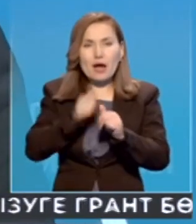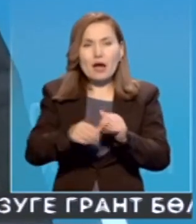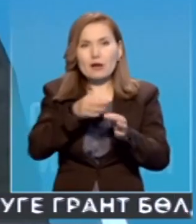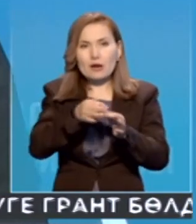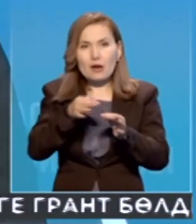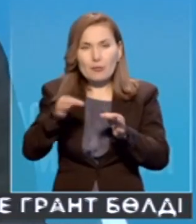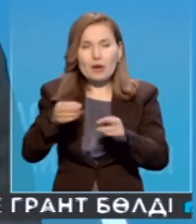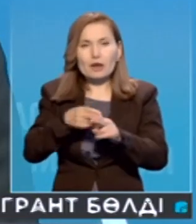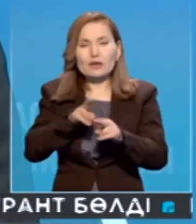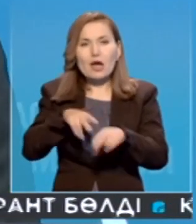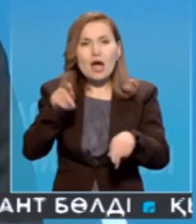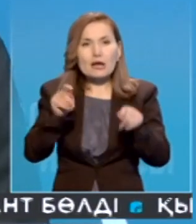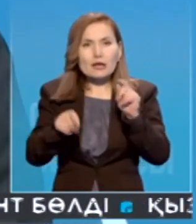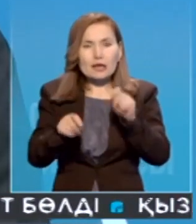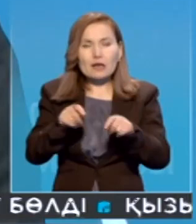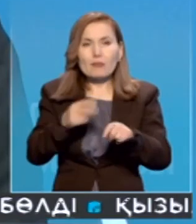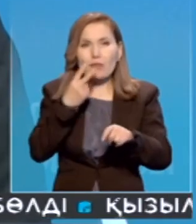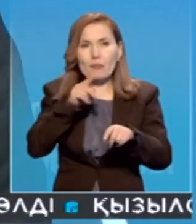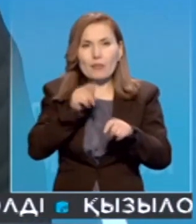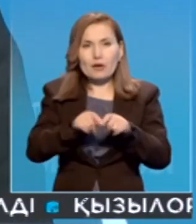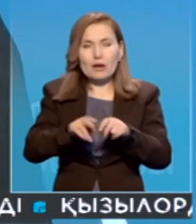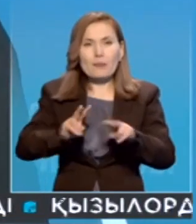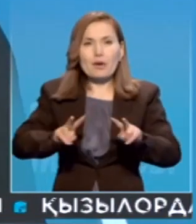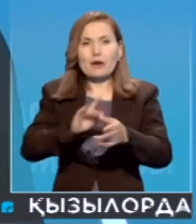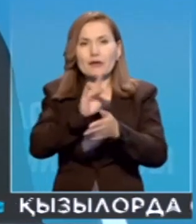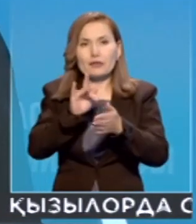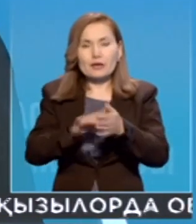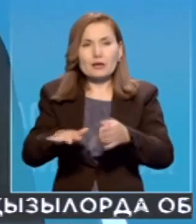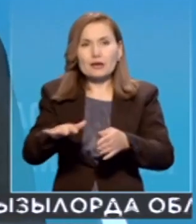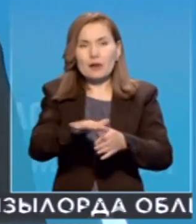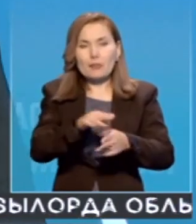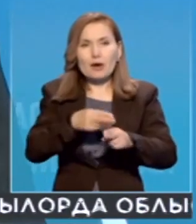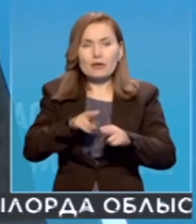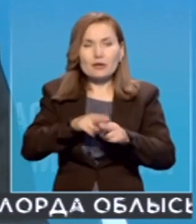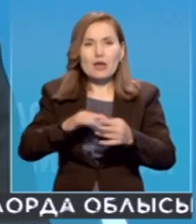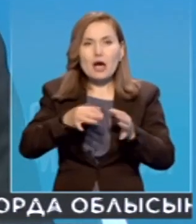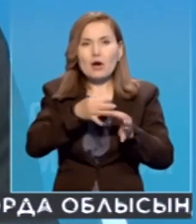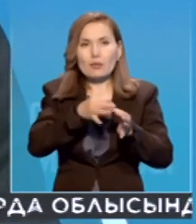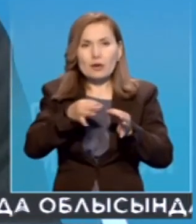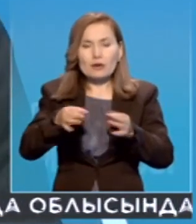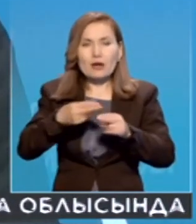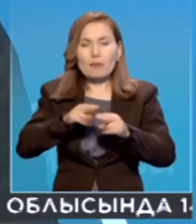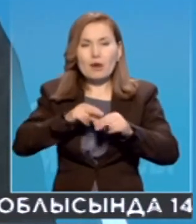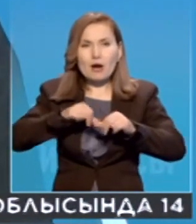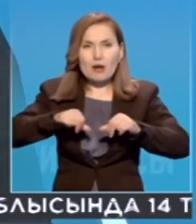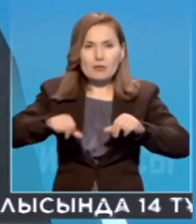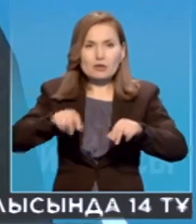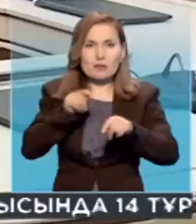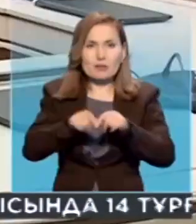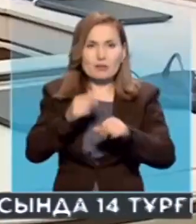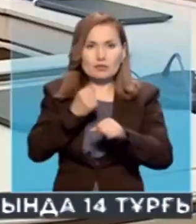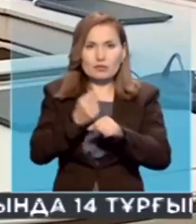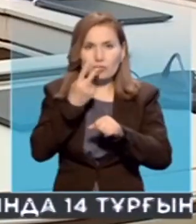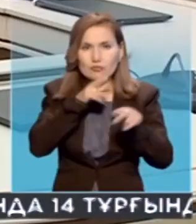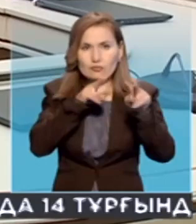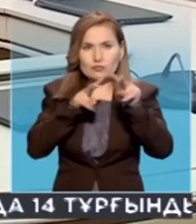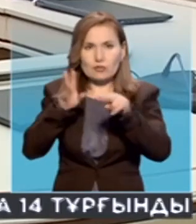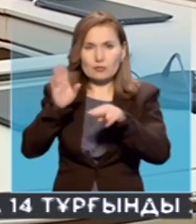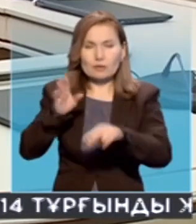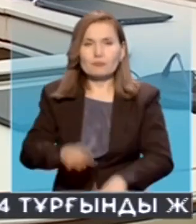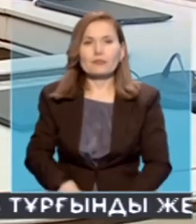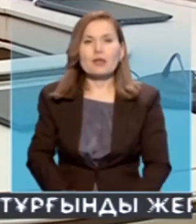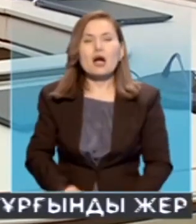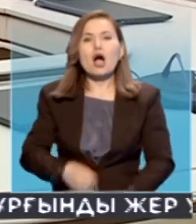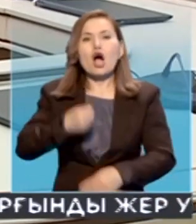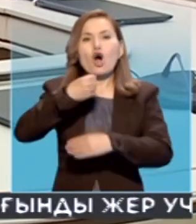қалай дауыс беріп жатқанын көреміз. Бұл күні Елорда маңындағы елді мекендерге де барып, референдум барысын бақылаймыз.